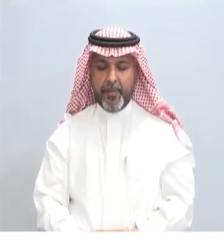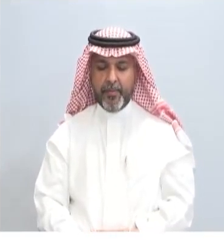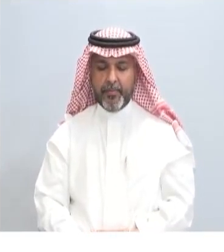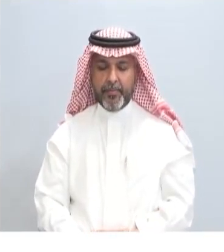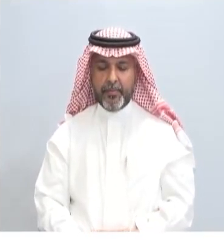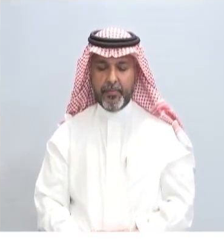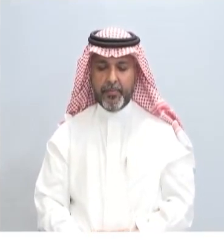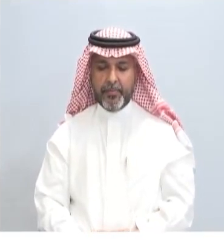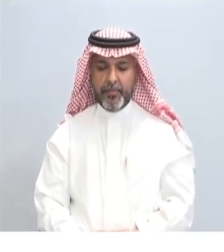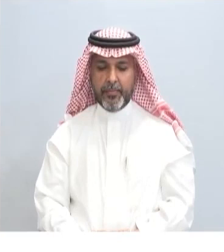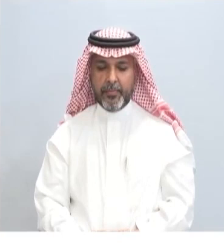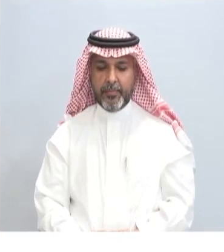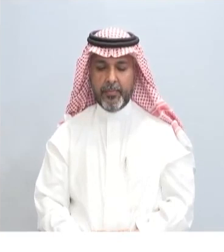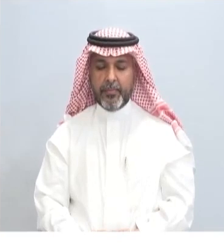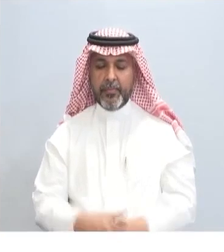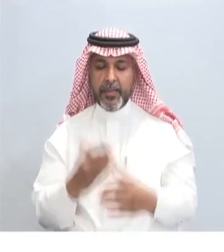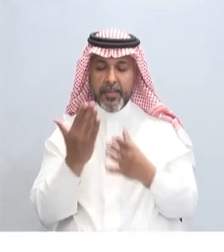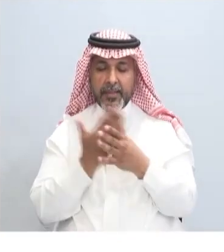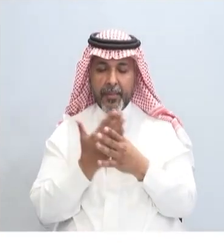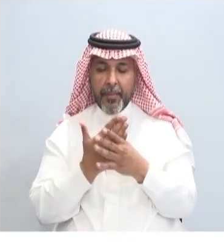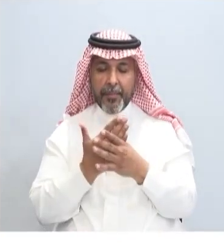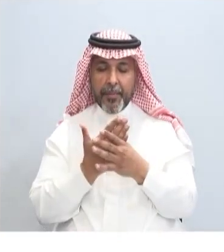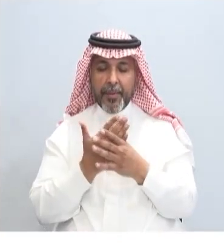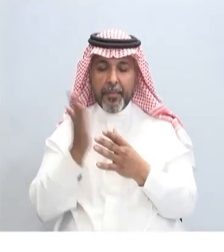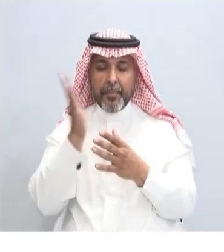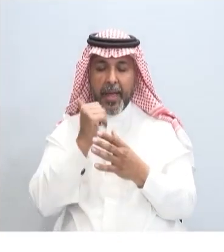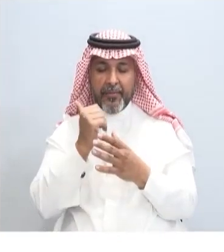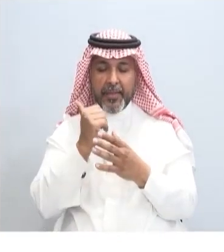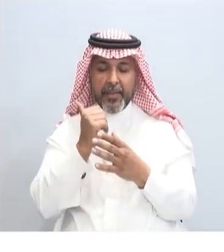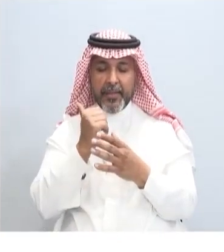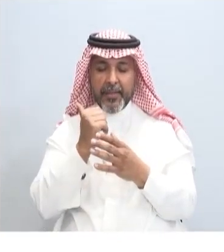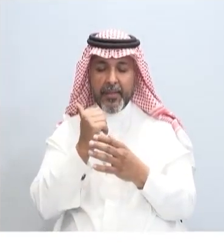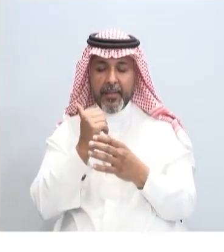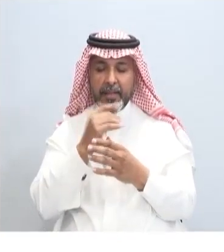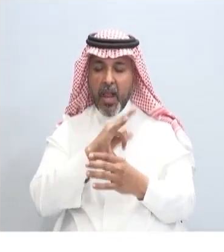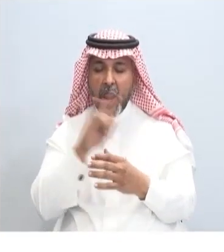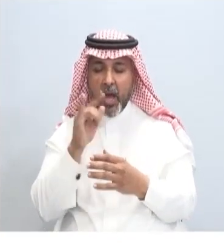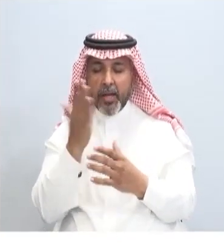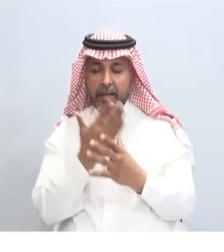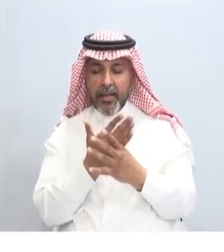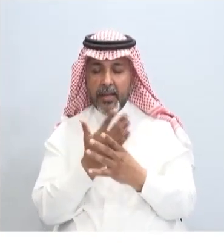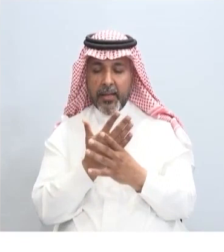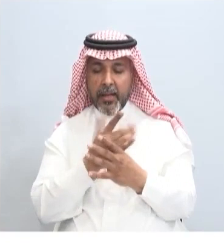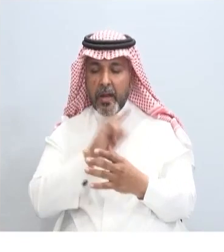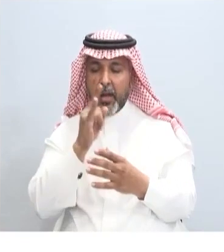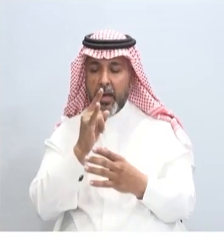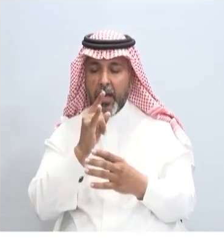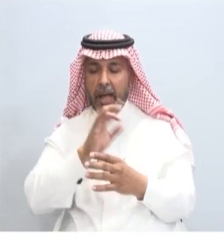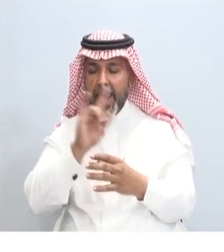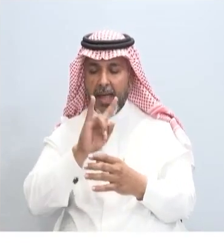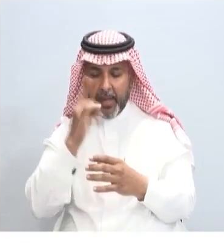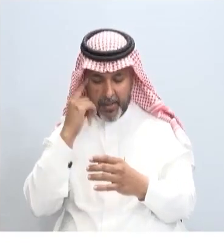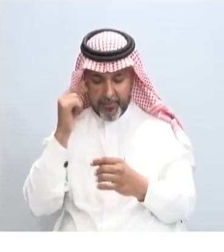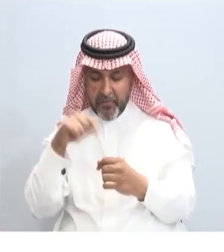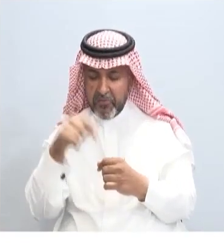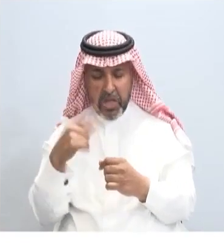متنافيين بهذه الصوره لان كون المجموع سبعه هذا لا يعني بالضروره ان العددين يعني